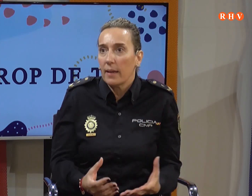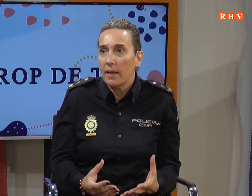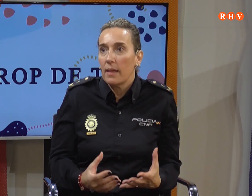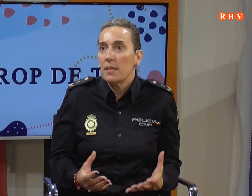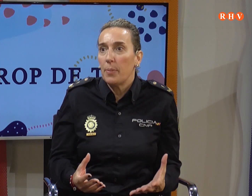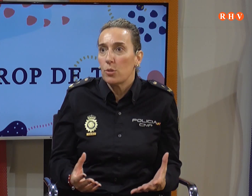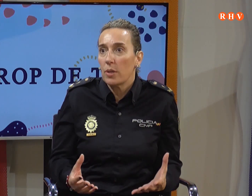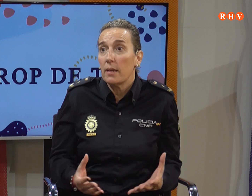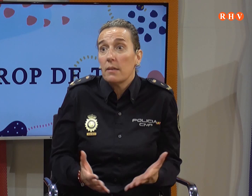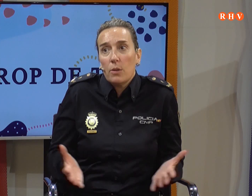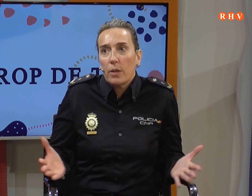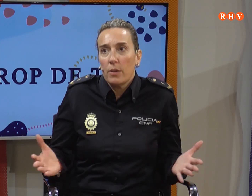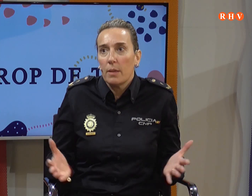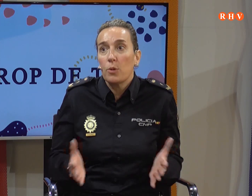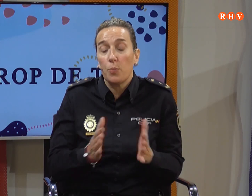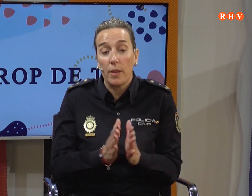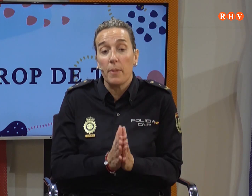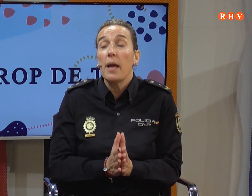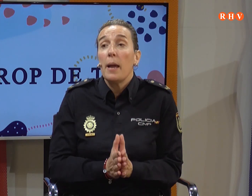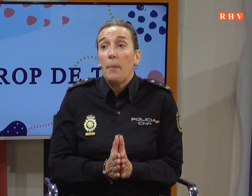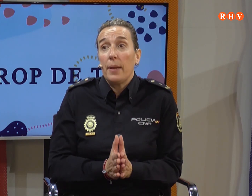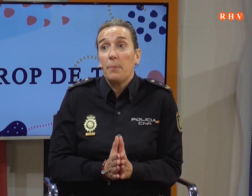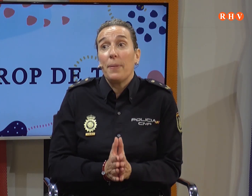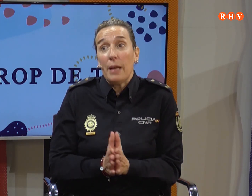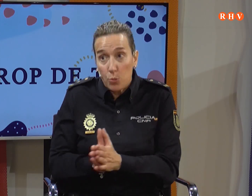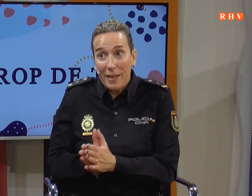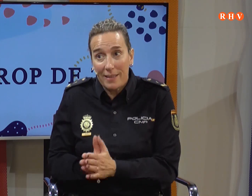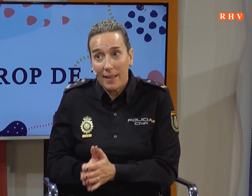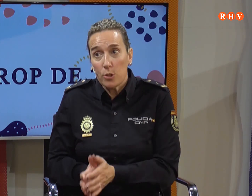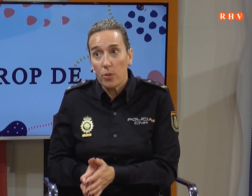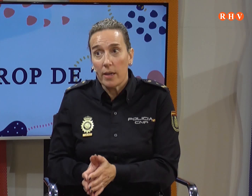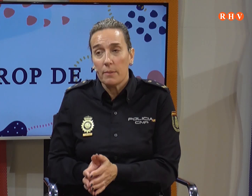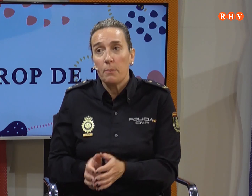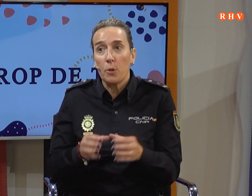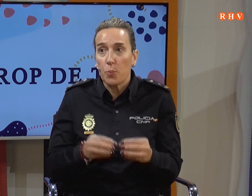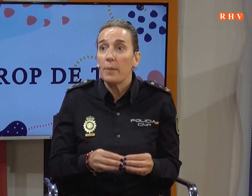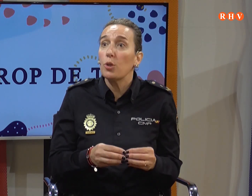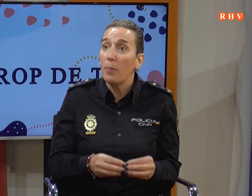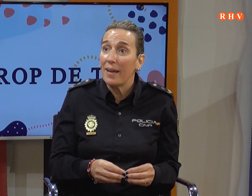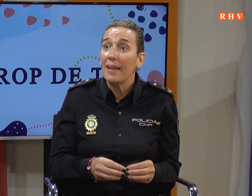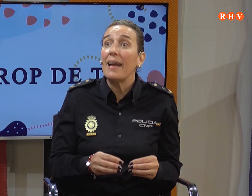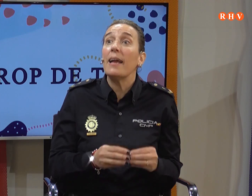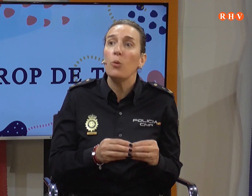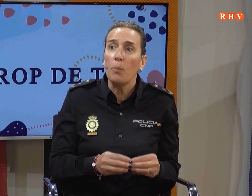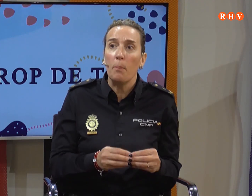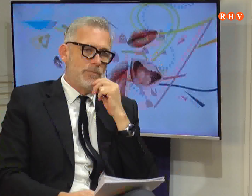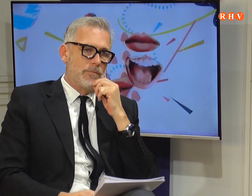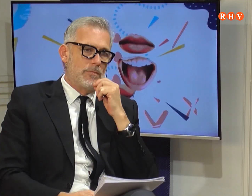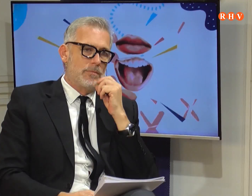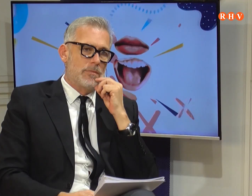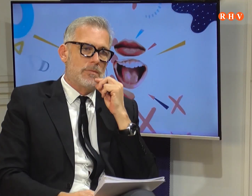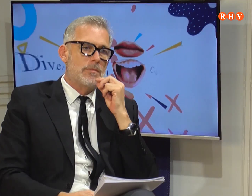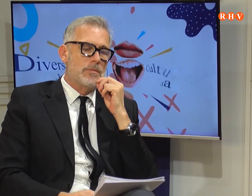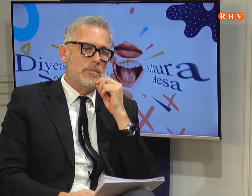correguent darrere d'aquesta persona és el que jo dic, mos podem, per intentar ajudar, mos podem trobar claro. En un